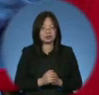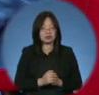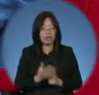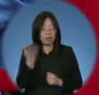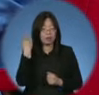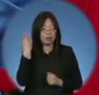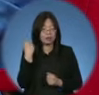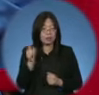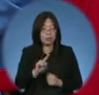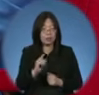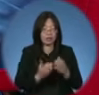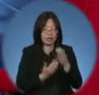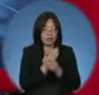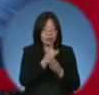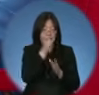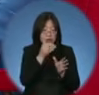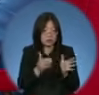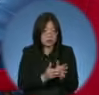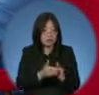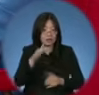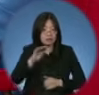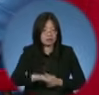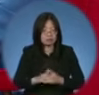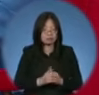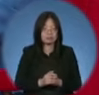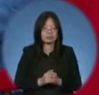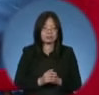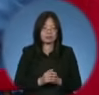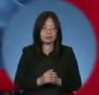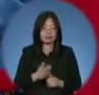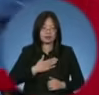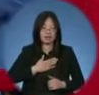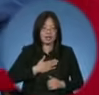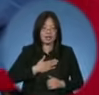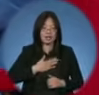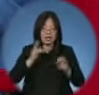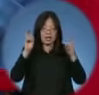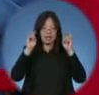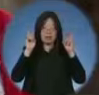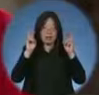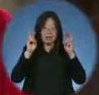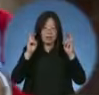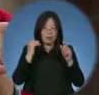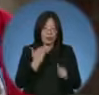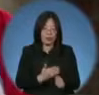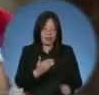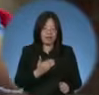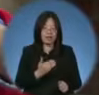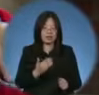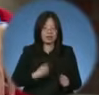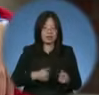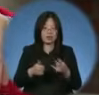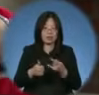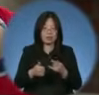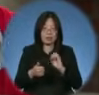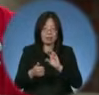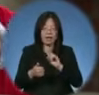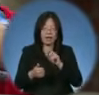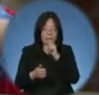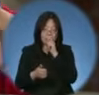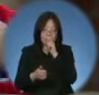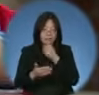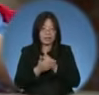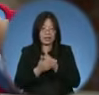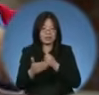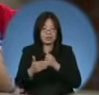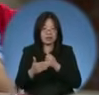얼마 전에 그런 사건도 있었지만은 자기가 실직한 거 아이들한테 안 알리고 혼자서 그걸 감당하려다가 네.